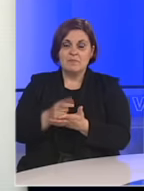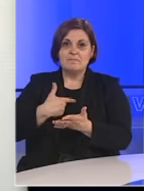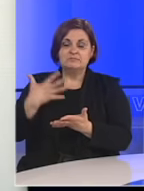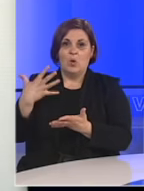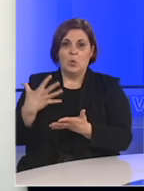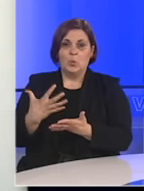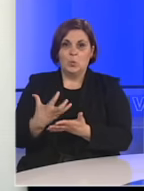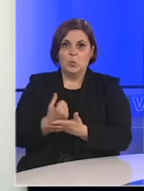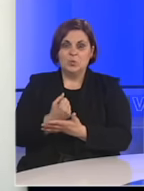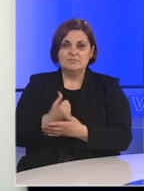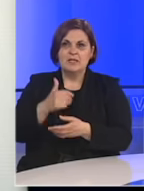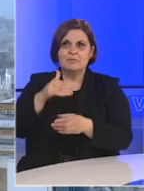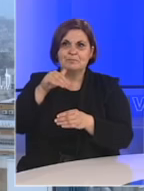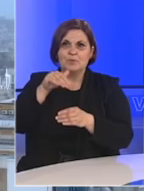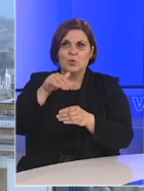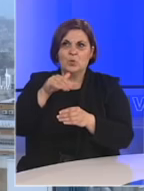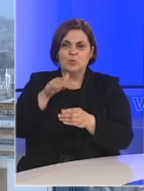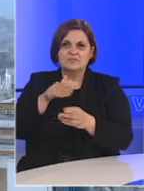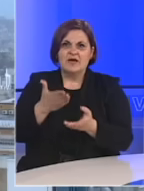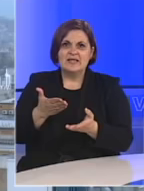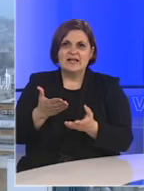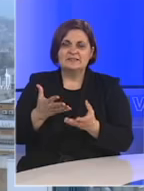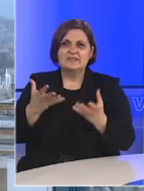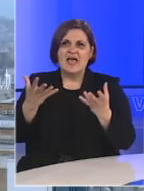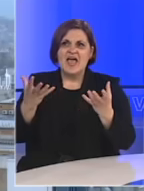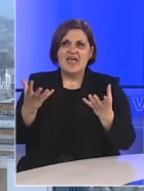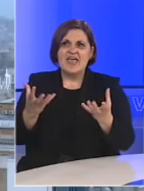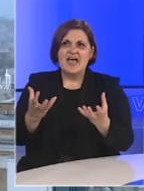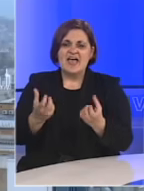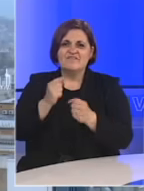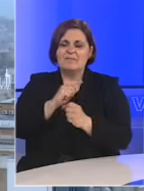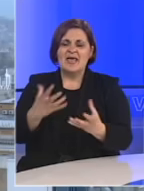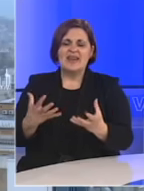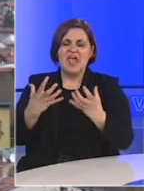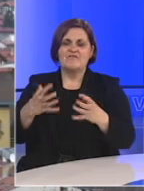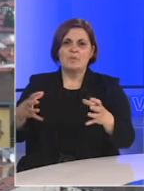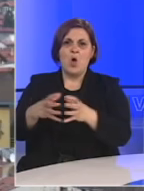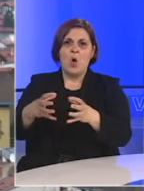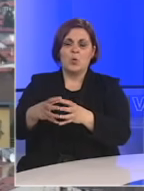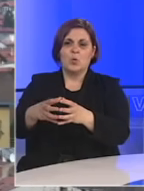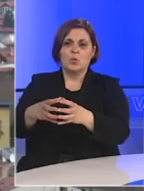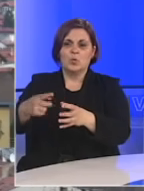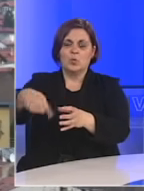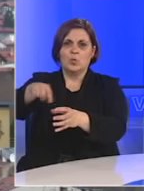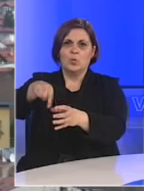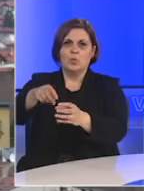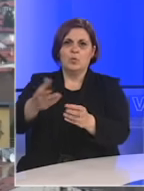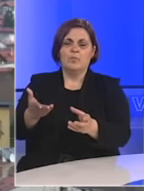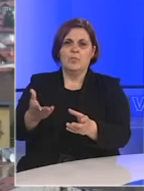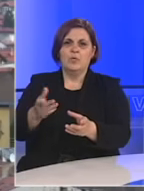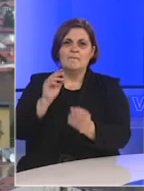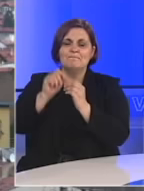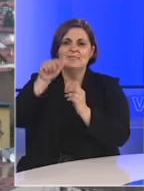smo zapravo, odnosno formirala sam neformalnu grupu udruženja biologa u